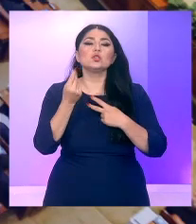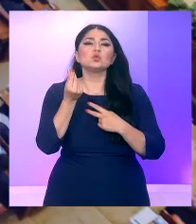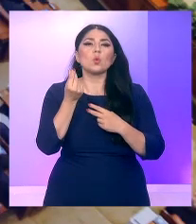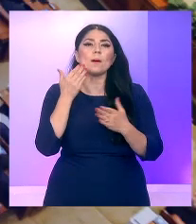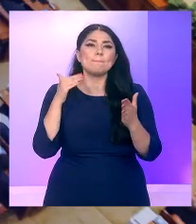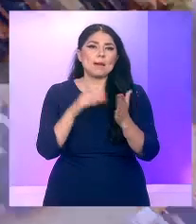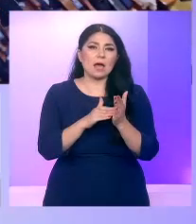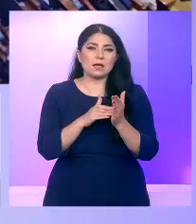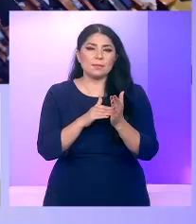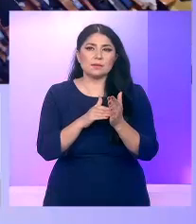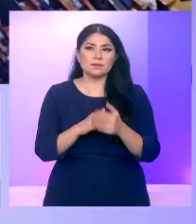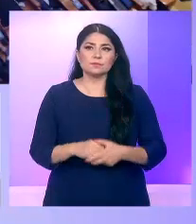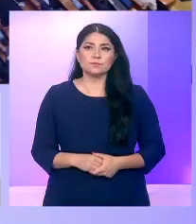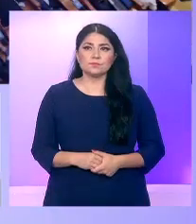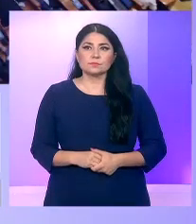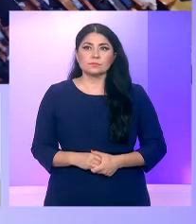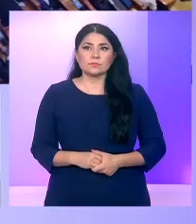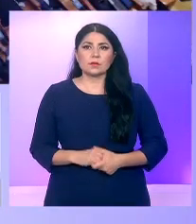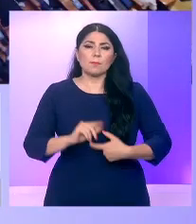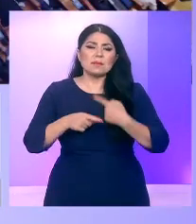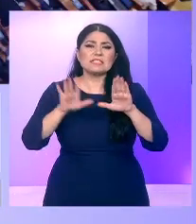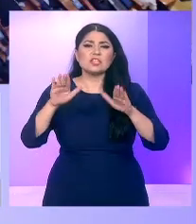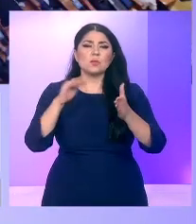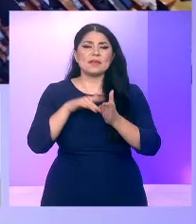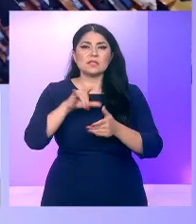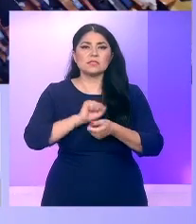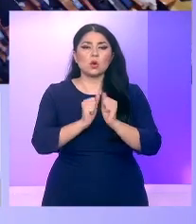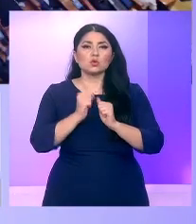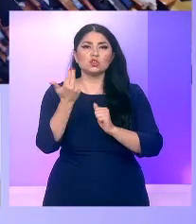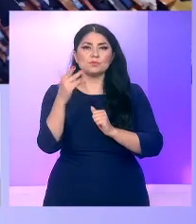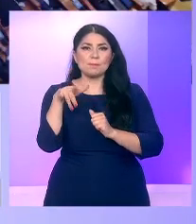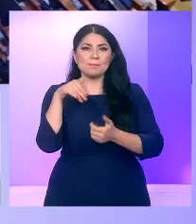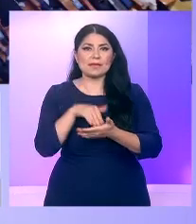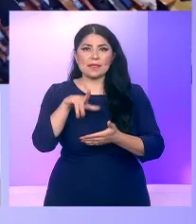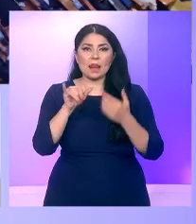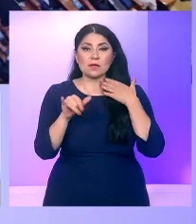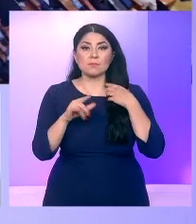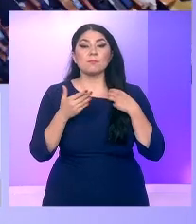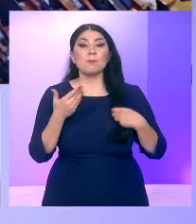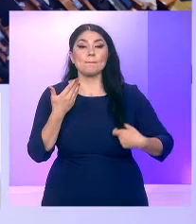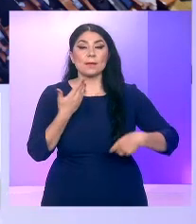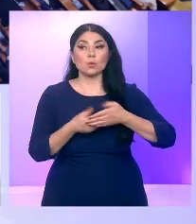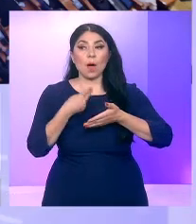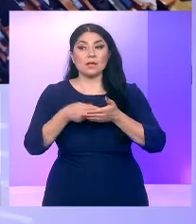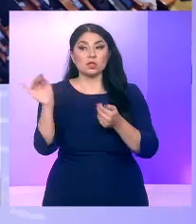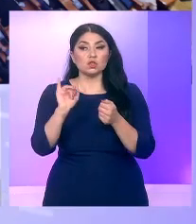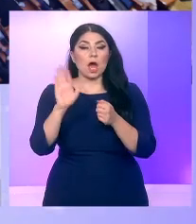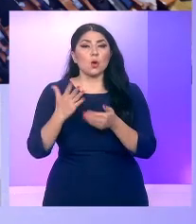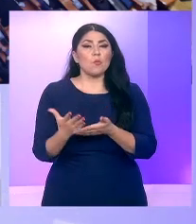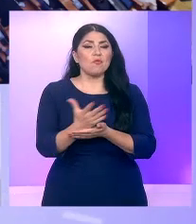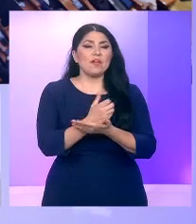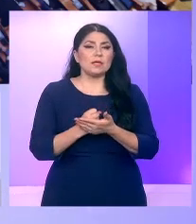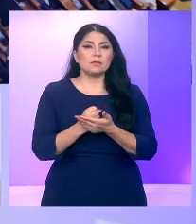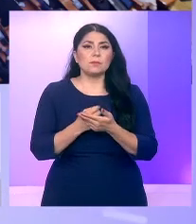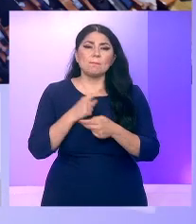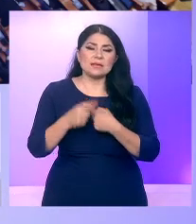au existat discuții de la un anumit prag, 10.000 de lei sau 15.000 de lei, să plătească și cei care au un venit mai